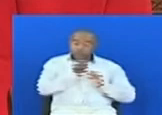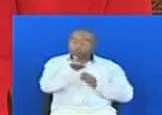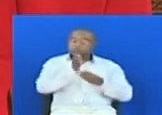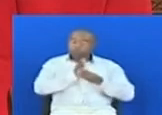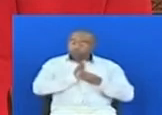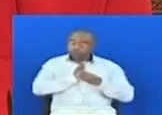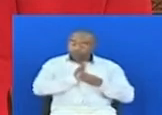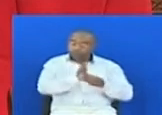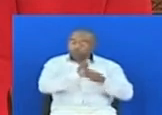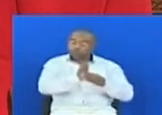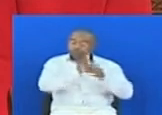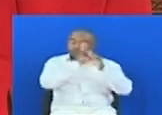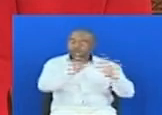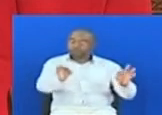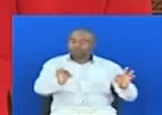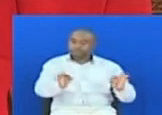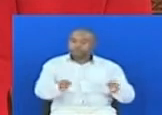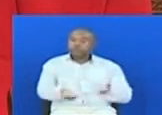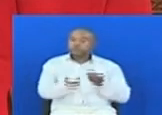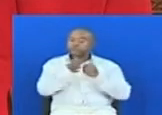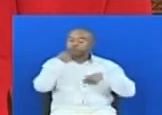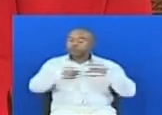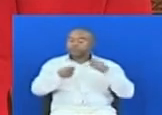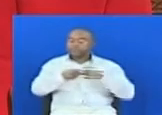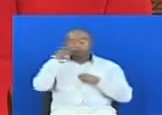sahihi kabisa ili kuweza kupambana na